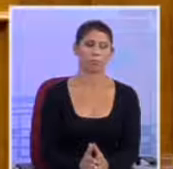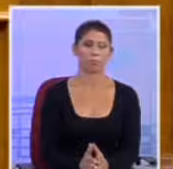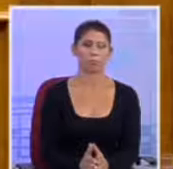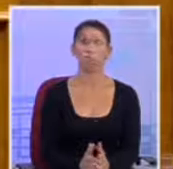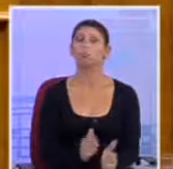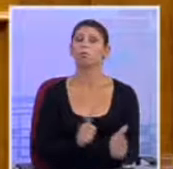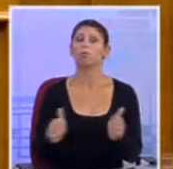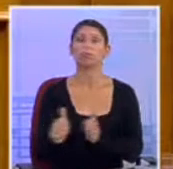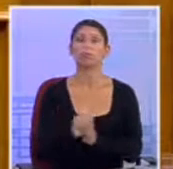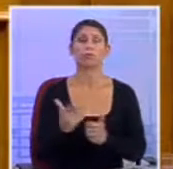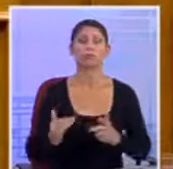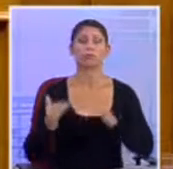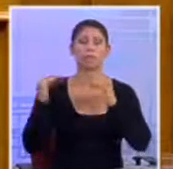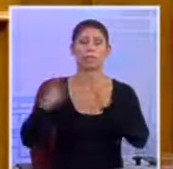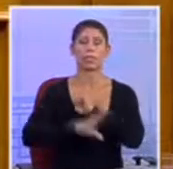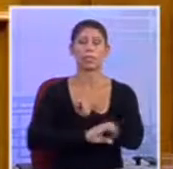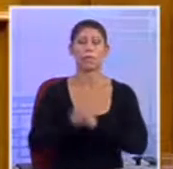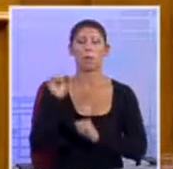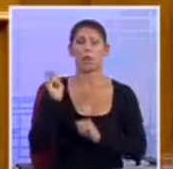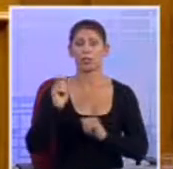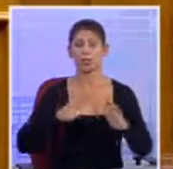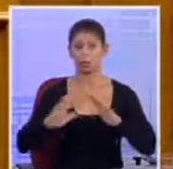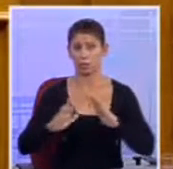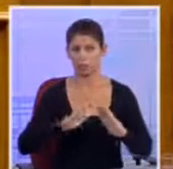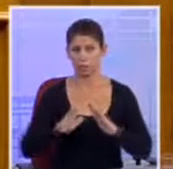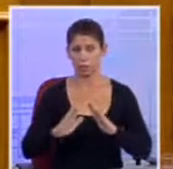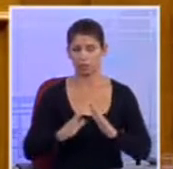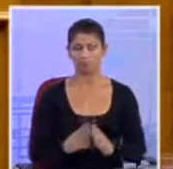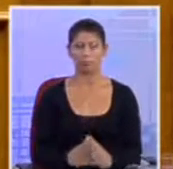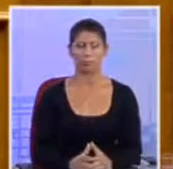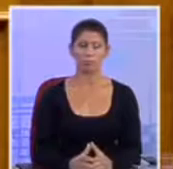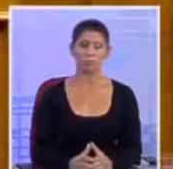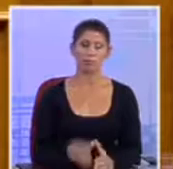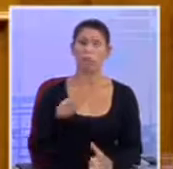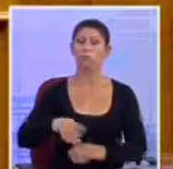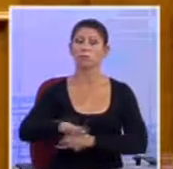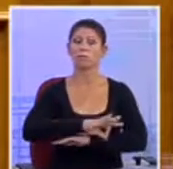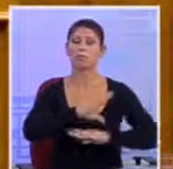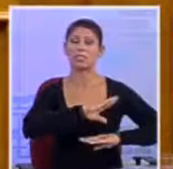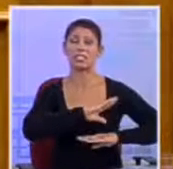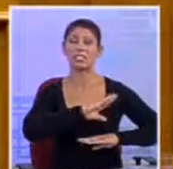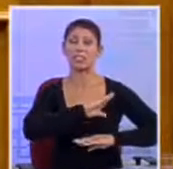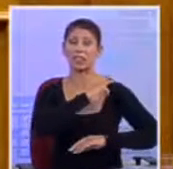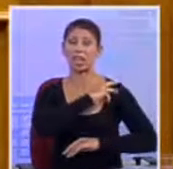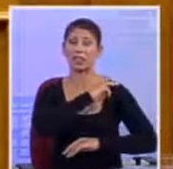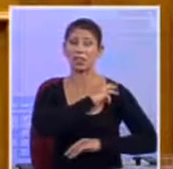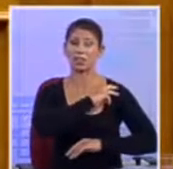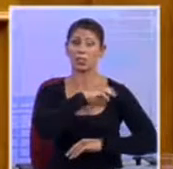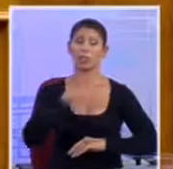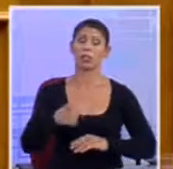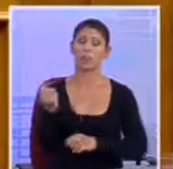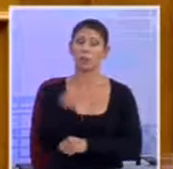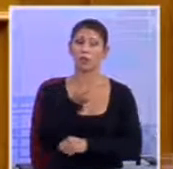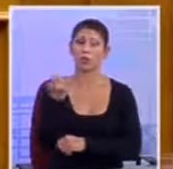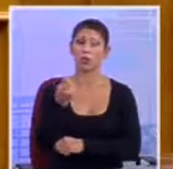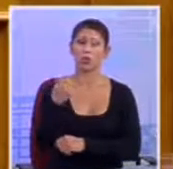είναι η αναβάθμιση της Γενικής Γραμματείας Πολιτικής Προστασίας ως σχεδιαστικού στρατηγικού οργάνου και του πυροσβεστικού σώματος